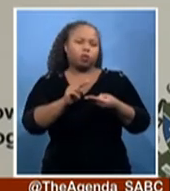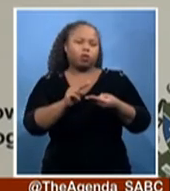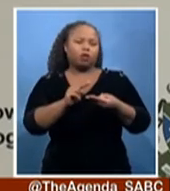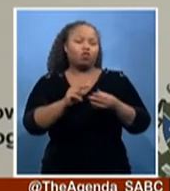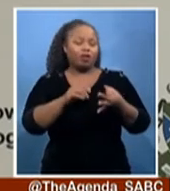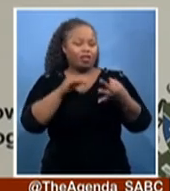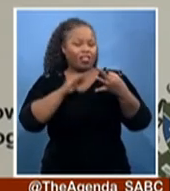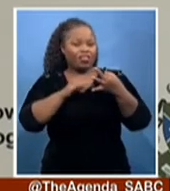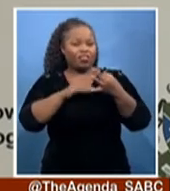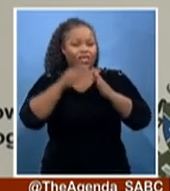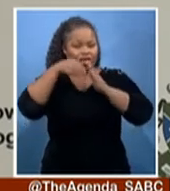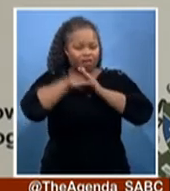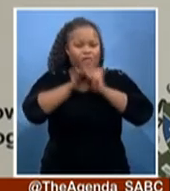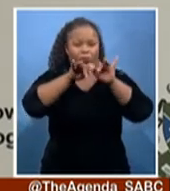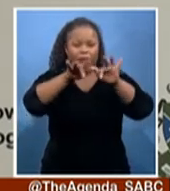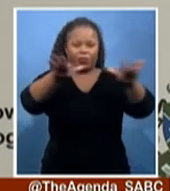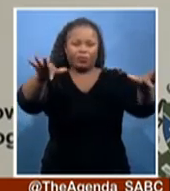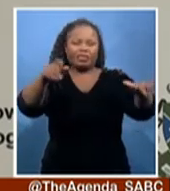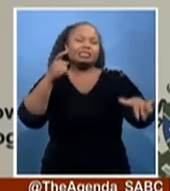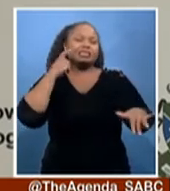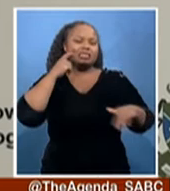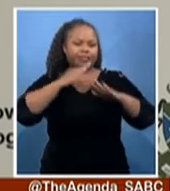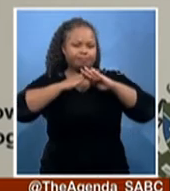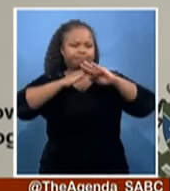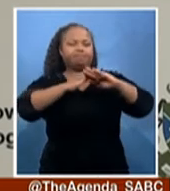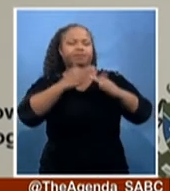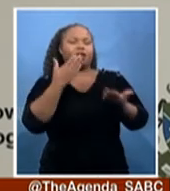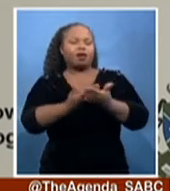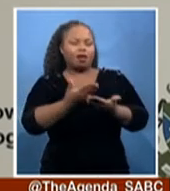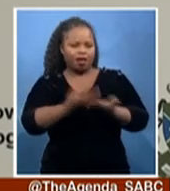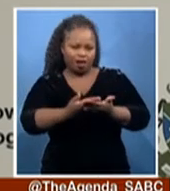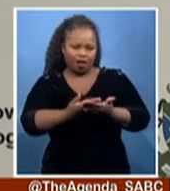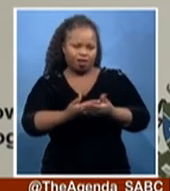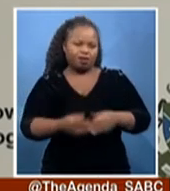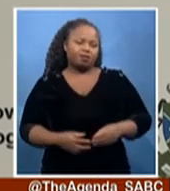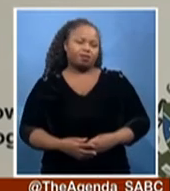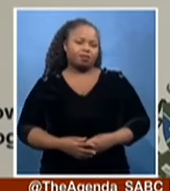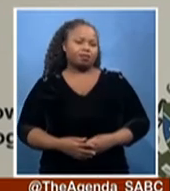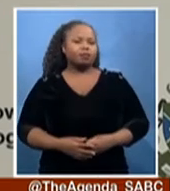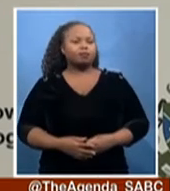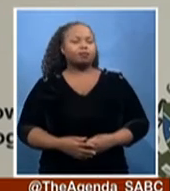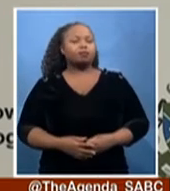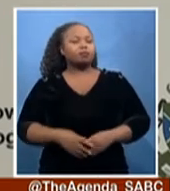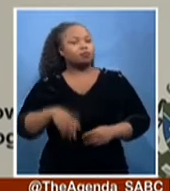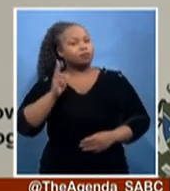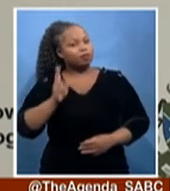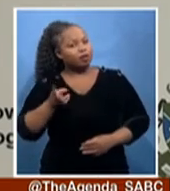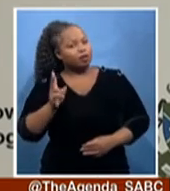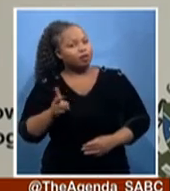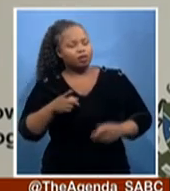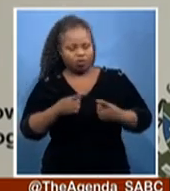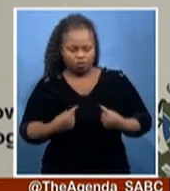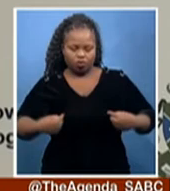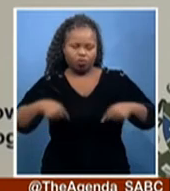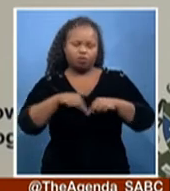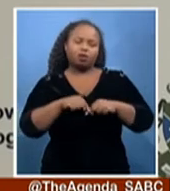la COVID-19, mme ra netefatsa fa bokamoso jwa rona le bangwe